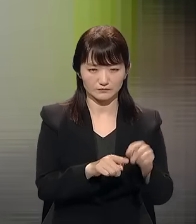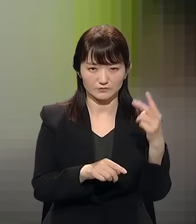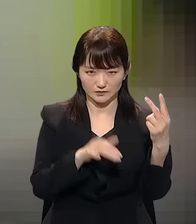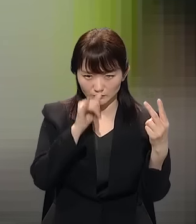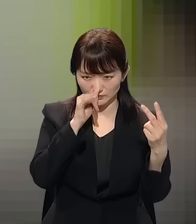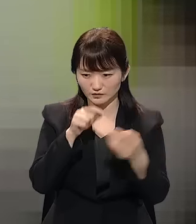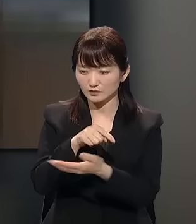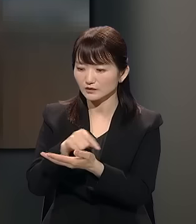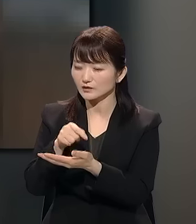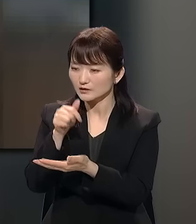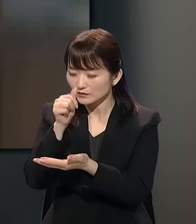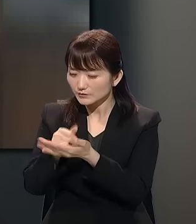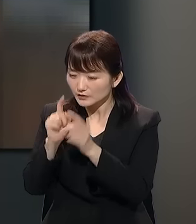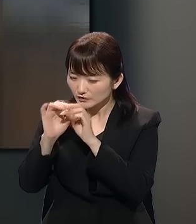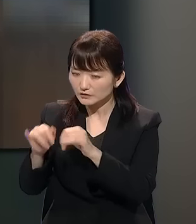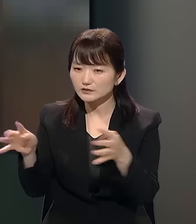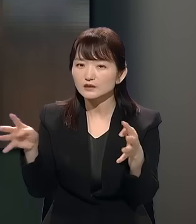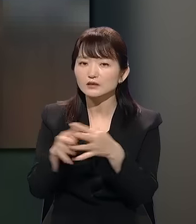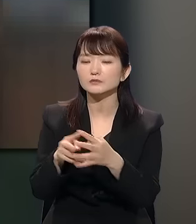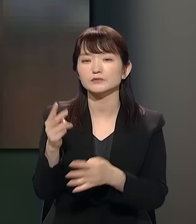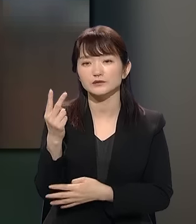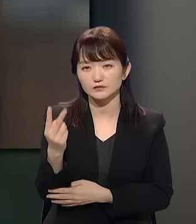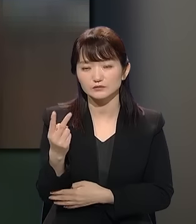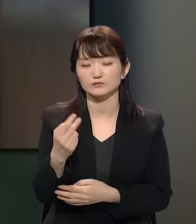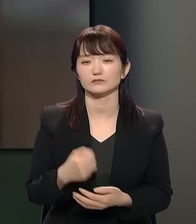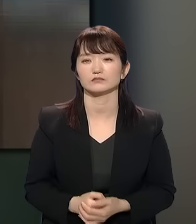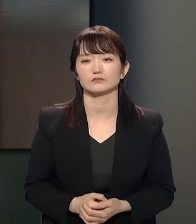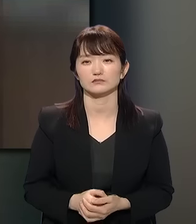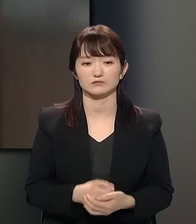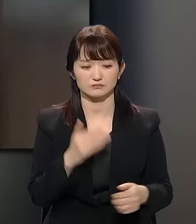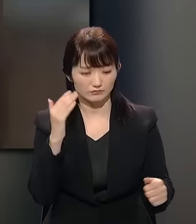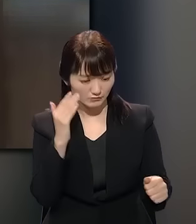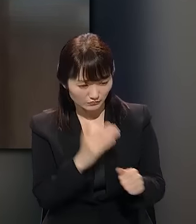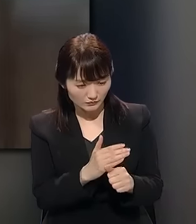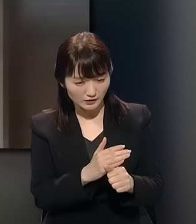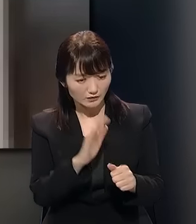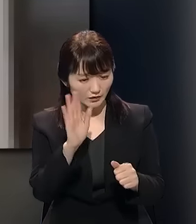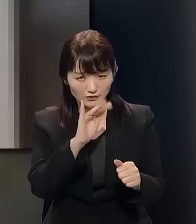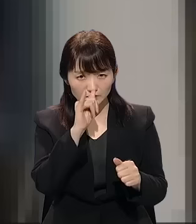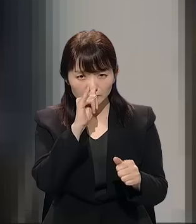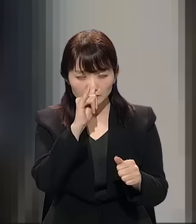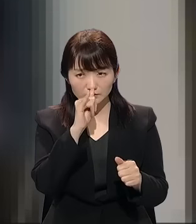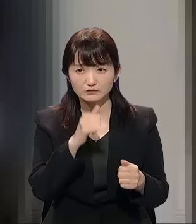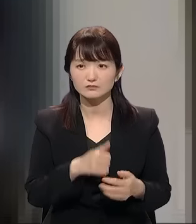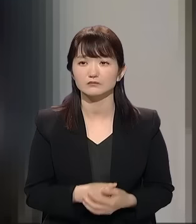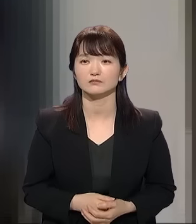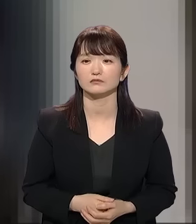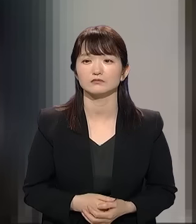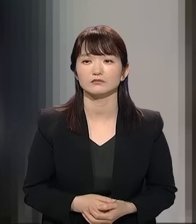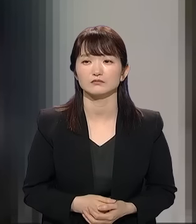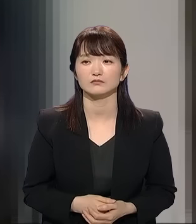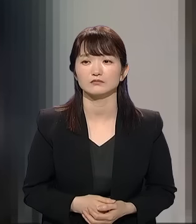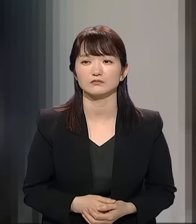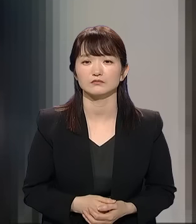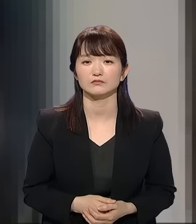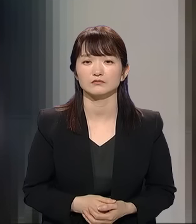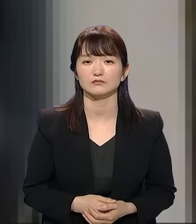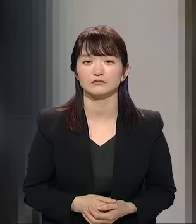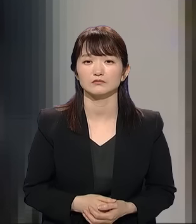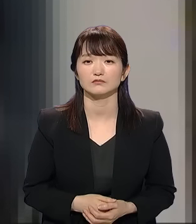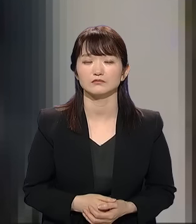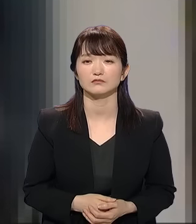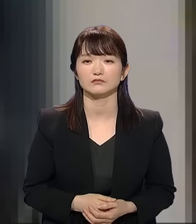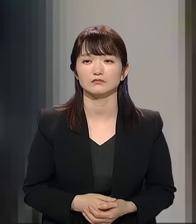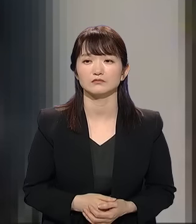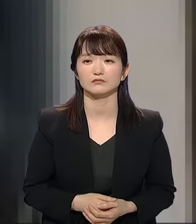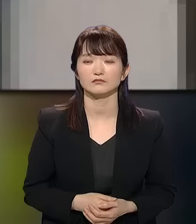했잖아요 그렇기 때문에 뭐 여러 가지로 해임까지 받지 않을 수 있는 상황이었는데 어 이거는 관경 사유에